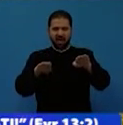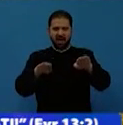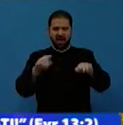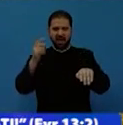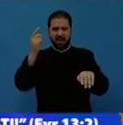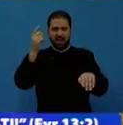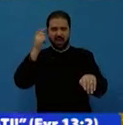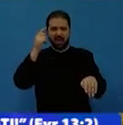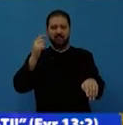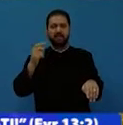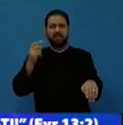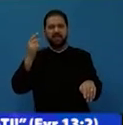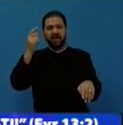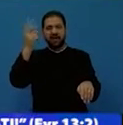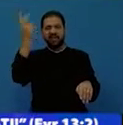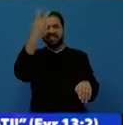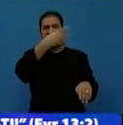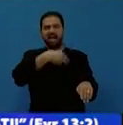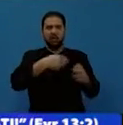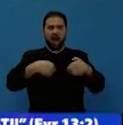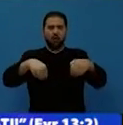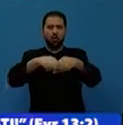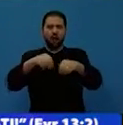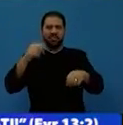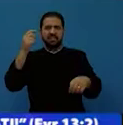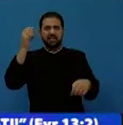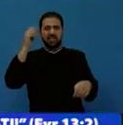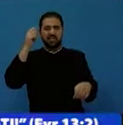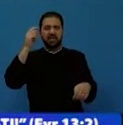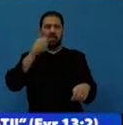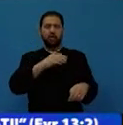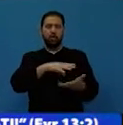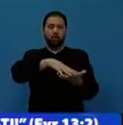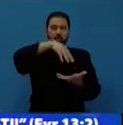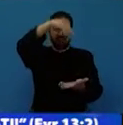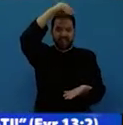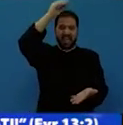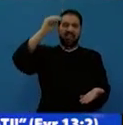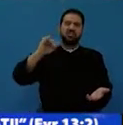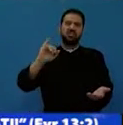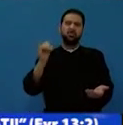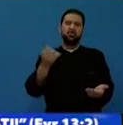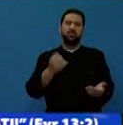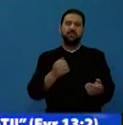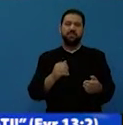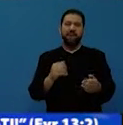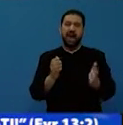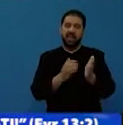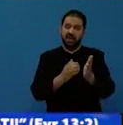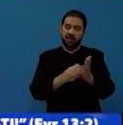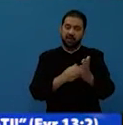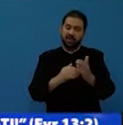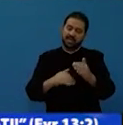maturitatea noastră duhovnicească, maturitatea noastră spirituală și ar trebui